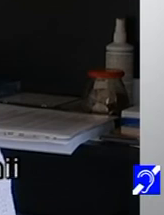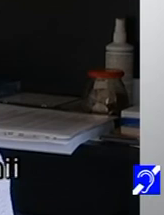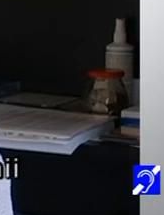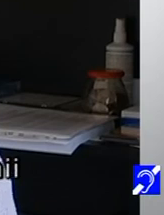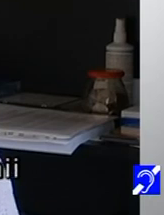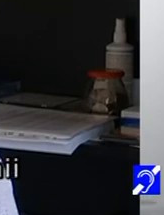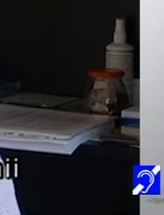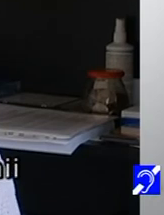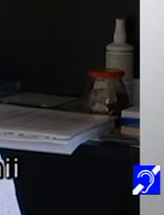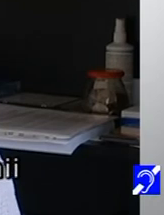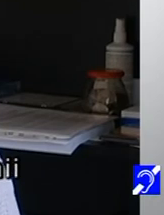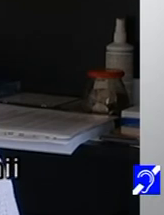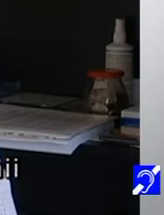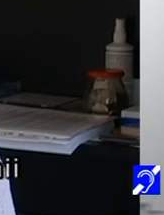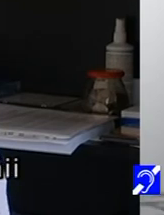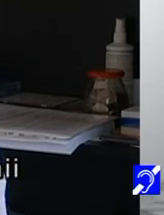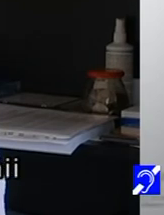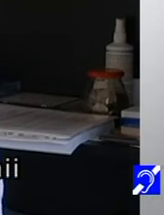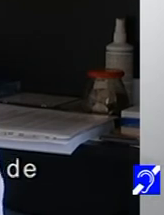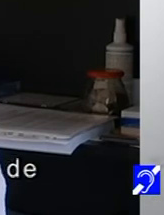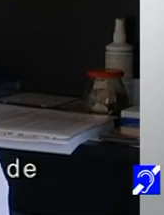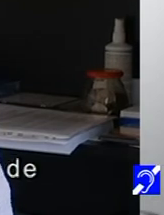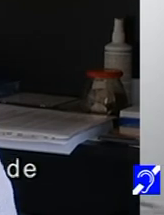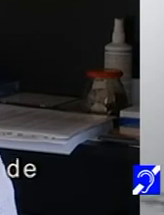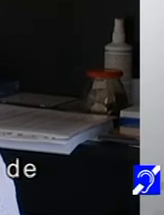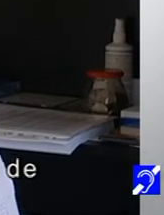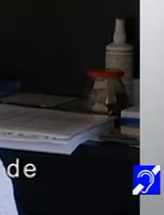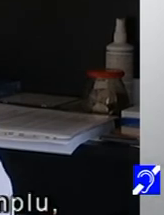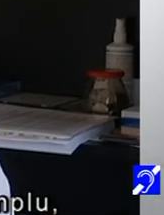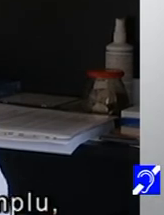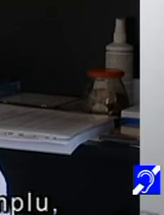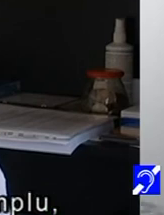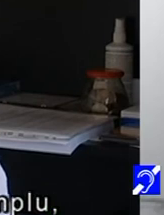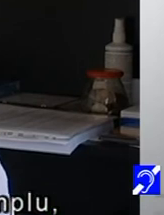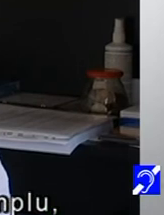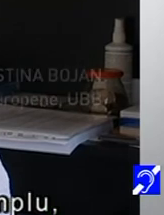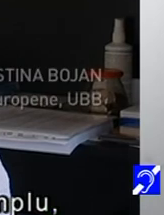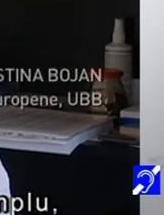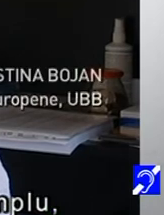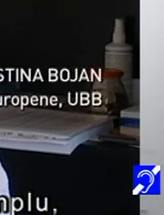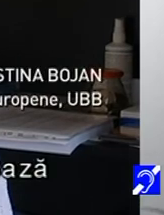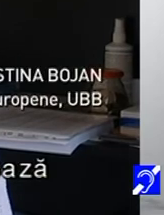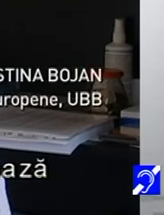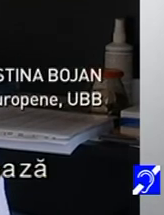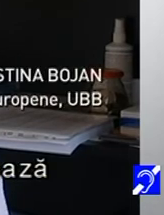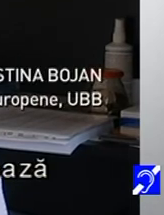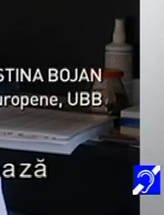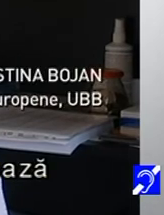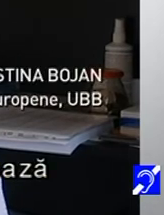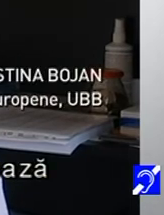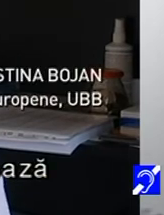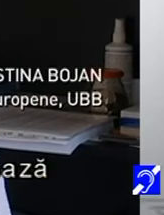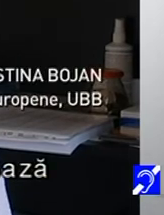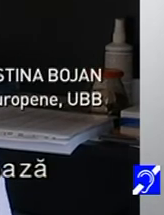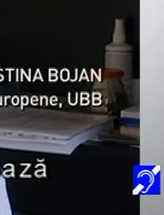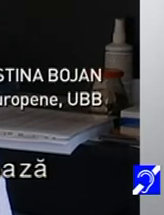Klar, wir haben unsere Alumnis, wir haben auf Facebook eher Kontakte, also auf alle möglichen Wege. Viele von denen arbeiten hier in Cluj und